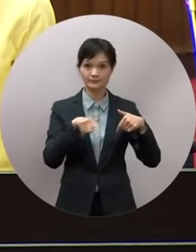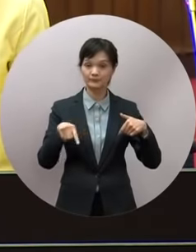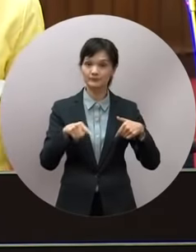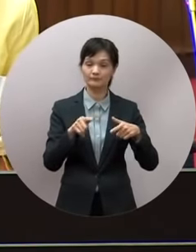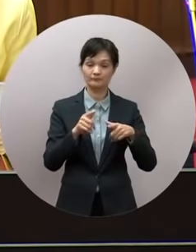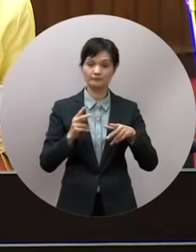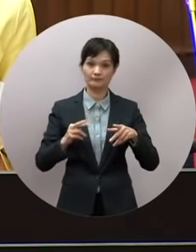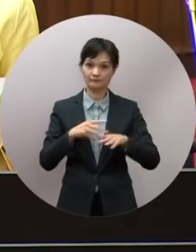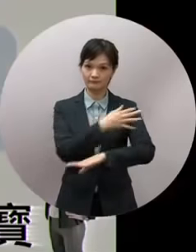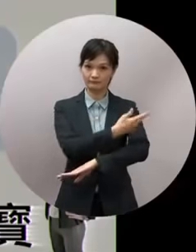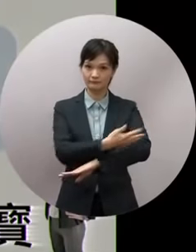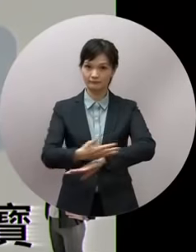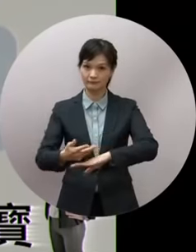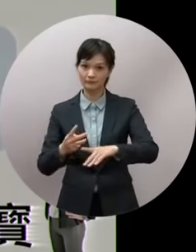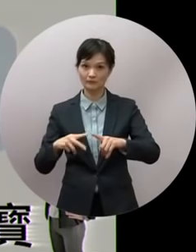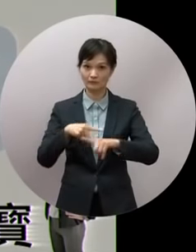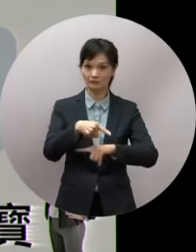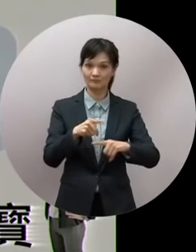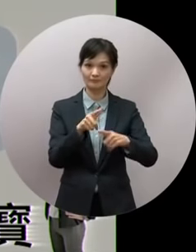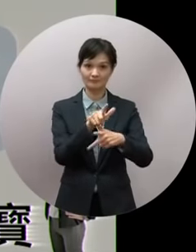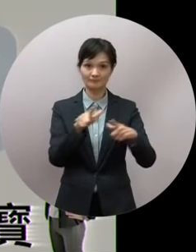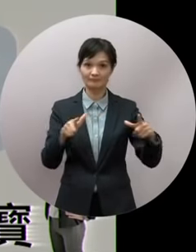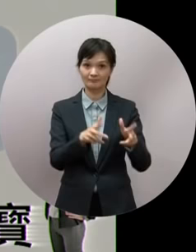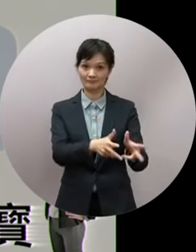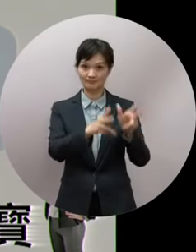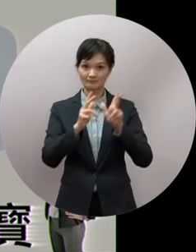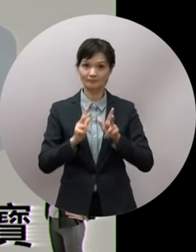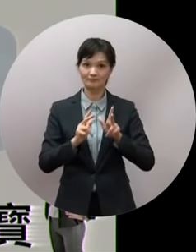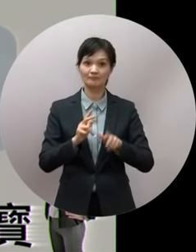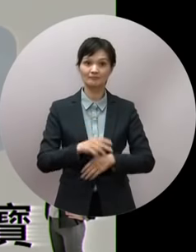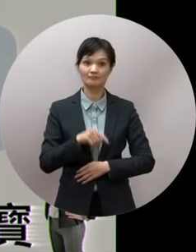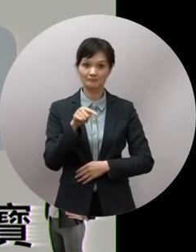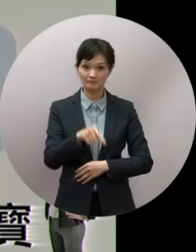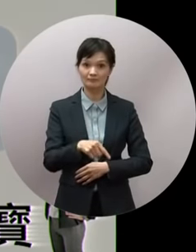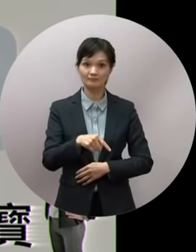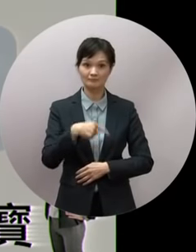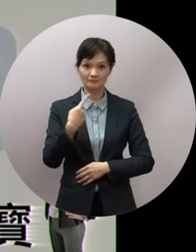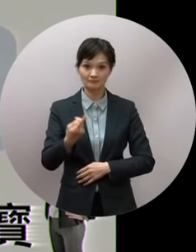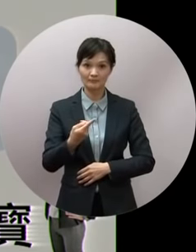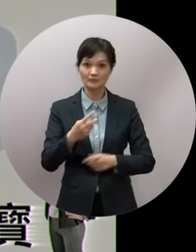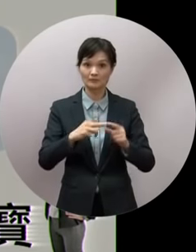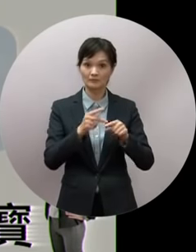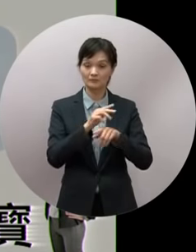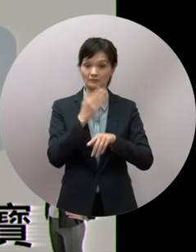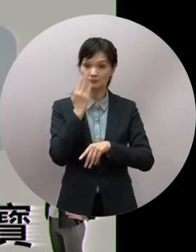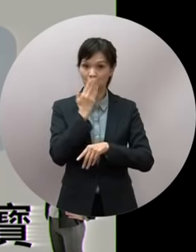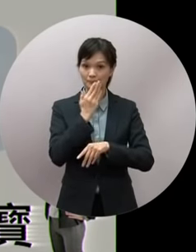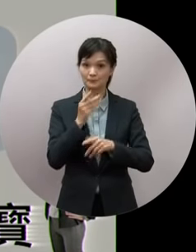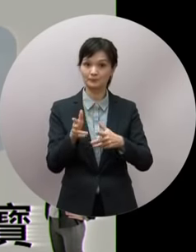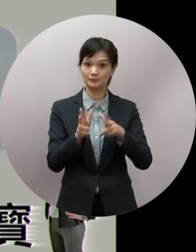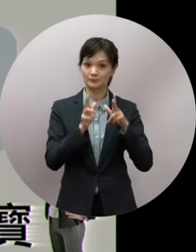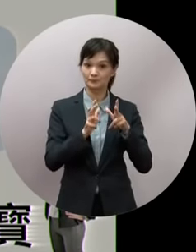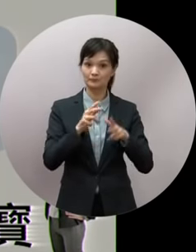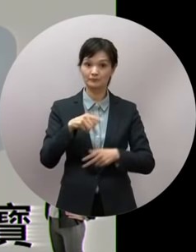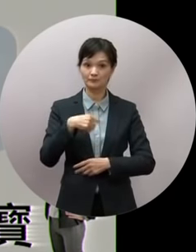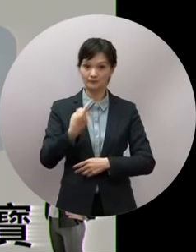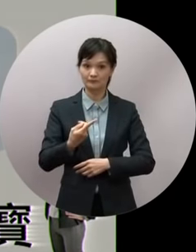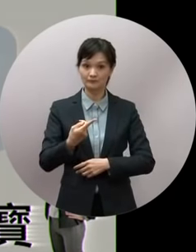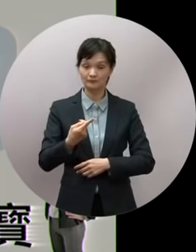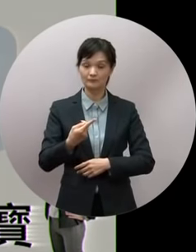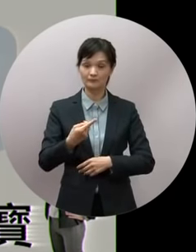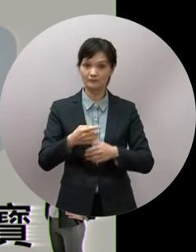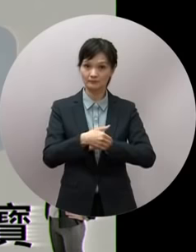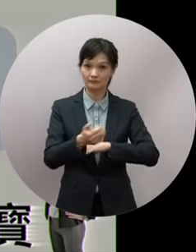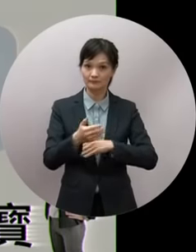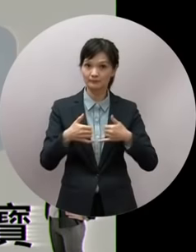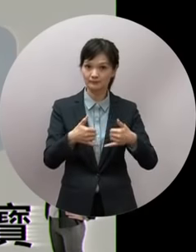大桥，就是和美大桥，还有彰化县生活圈道路交通系统建设计划啊，县道